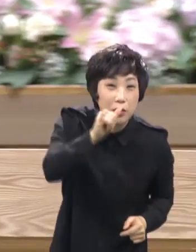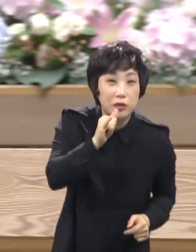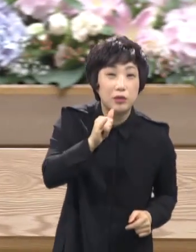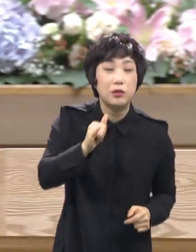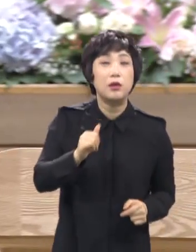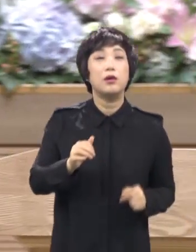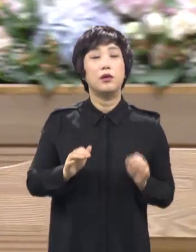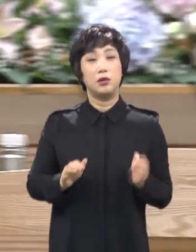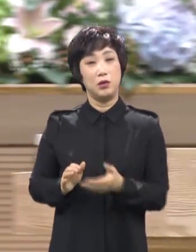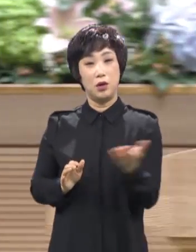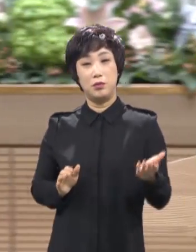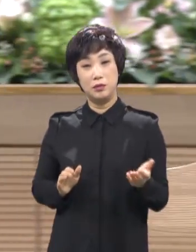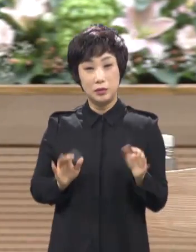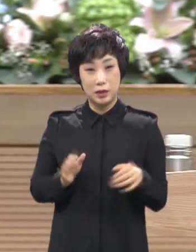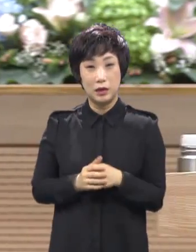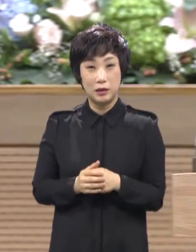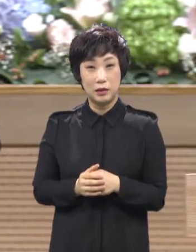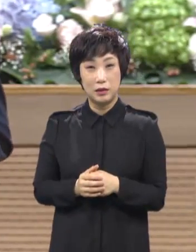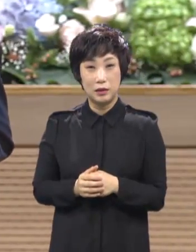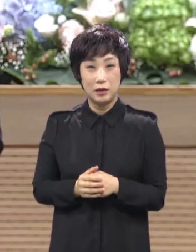이걸 움켜쥐고